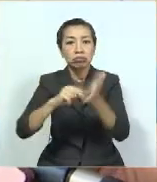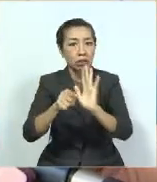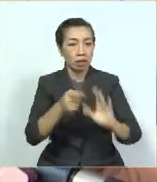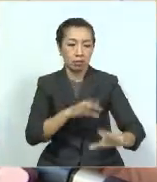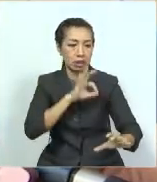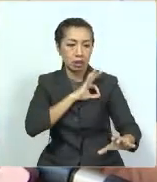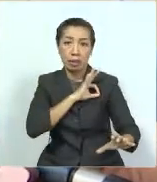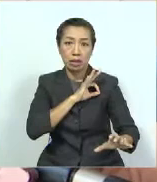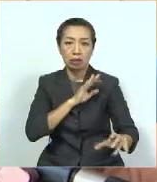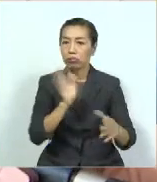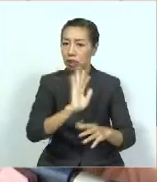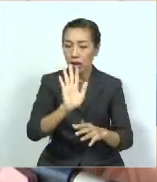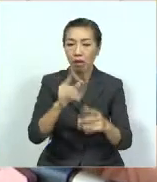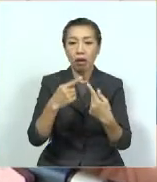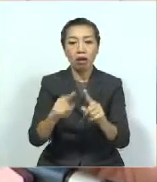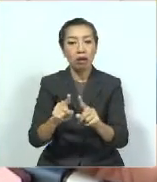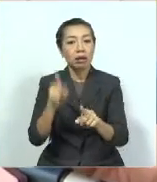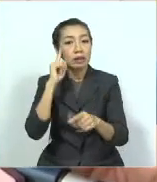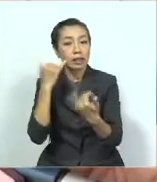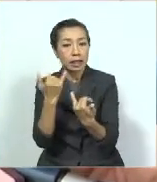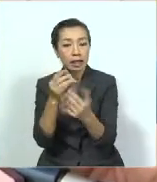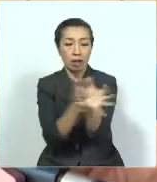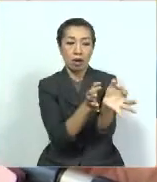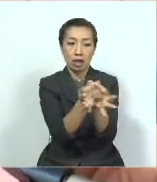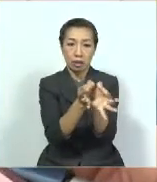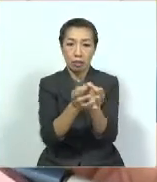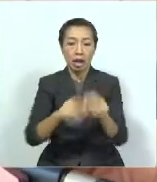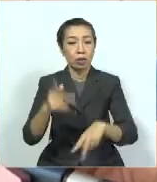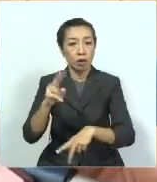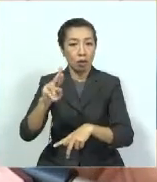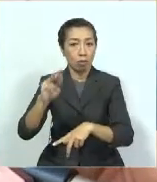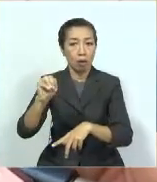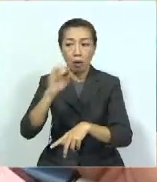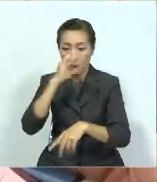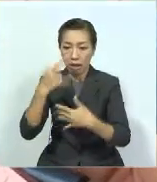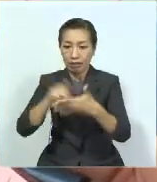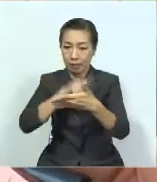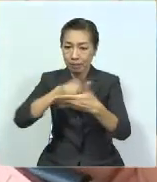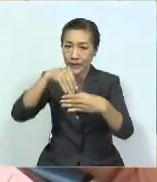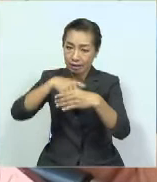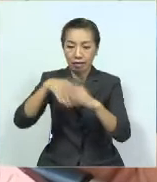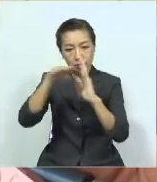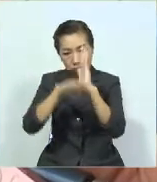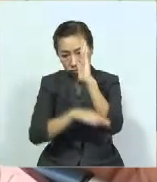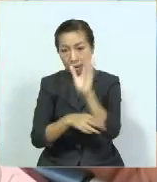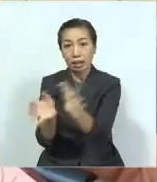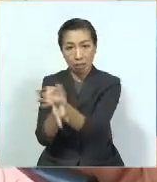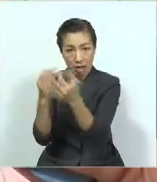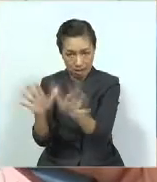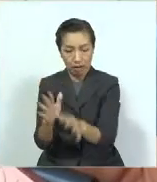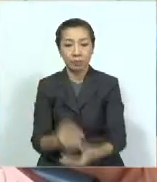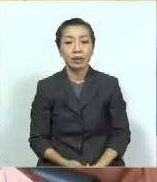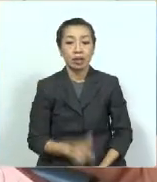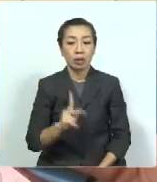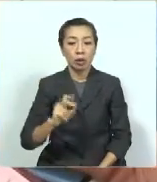แล้วก็ได้ชี้แจงไทม์ไลน์ของการเลือกตั้งต่อที่ประชุมคณะรัฐมนตรีแล้วด้วยค่ะขณะที่การประชุมระหว่างคสช.